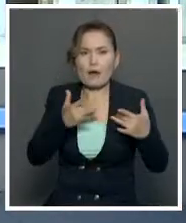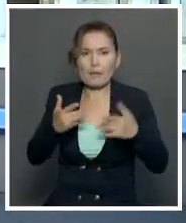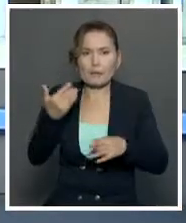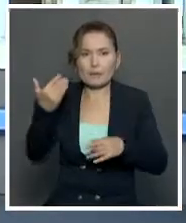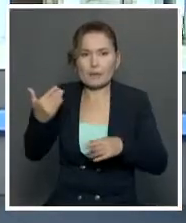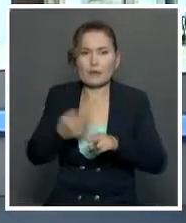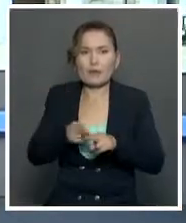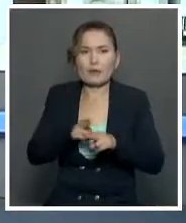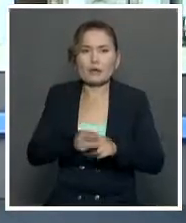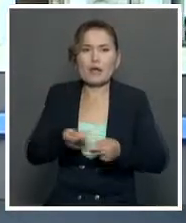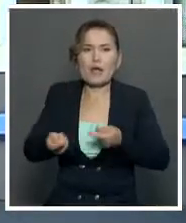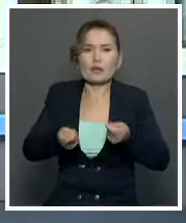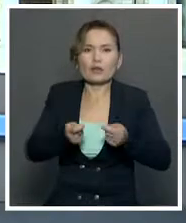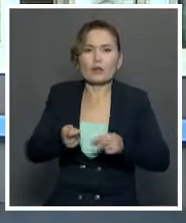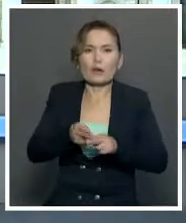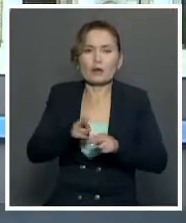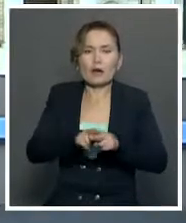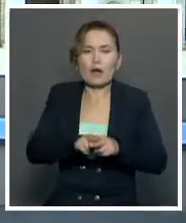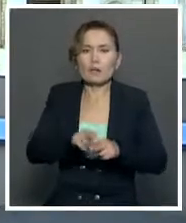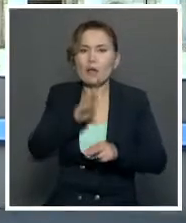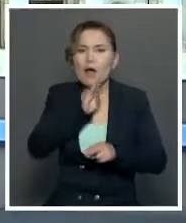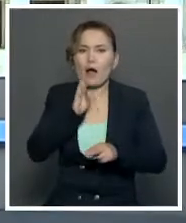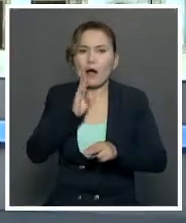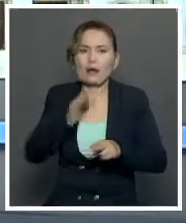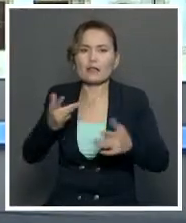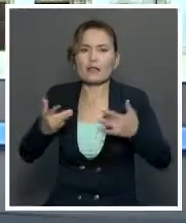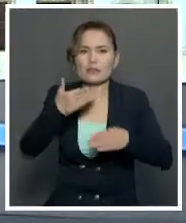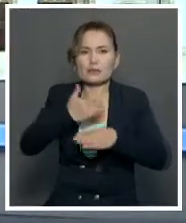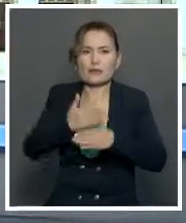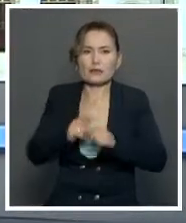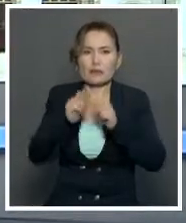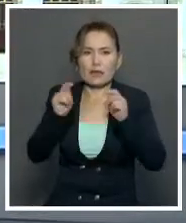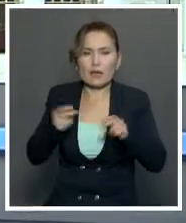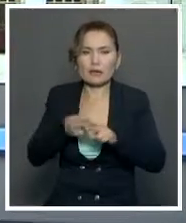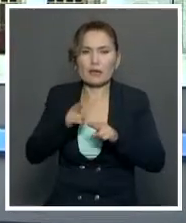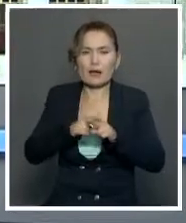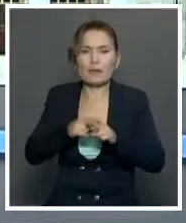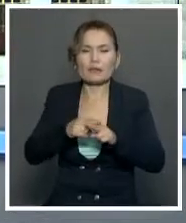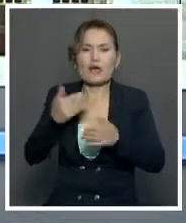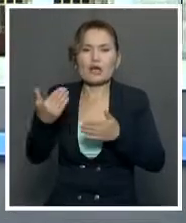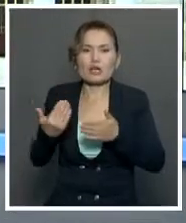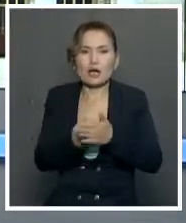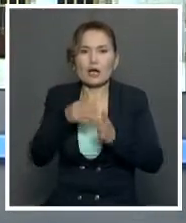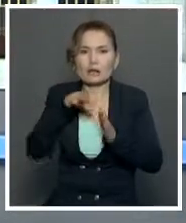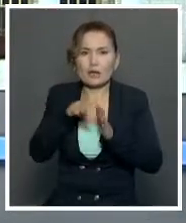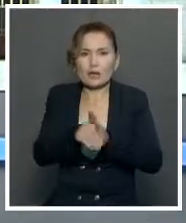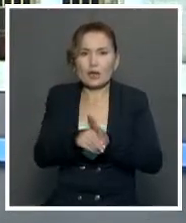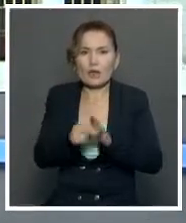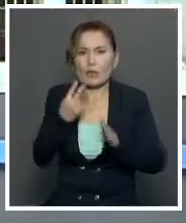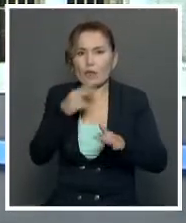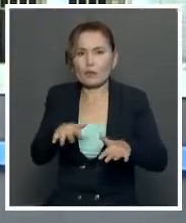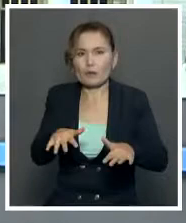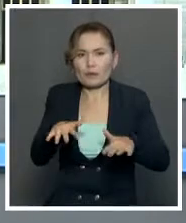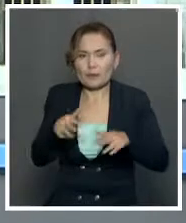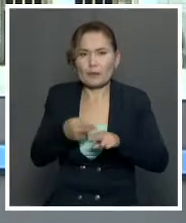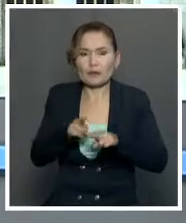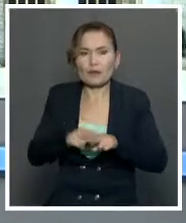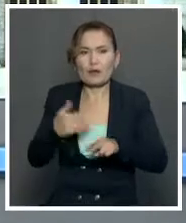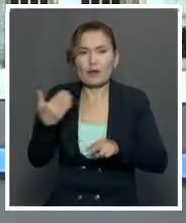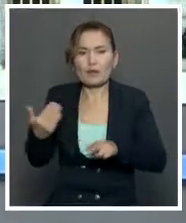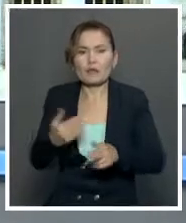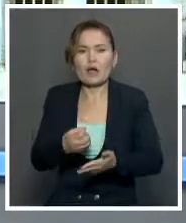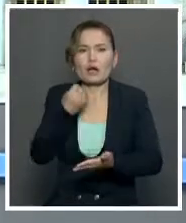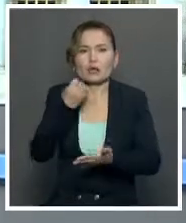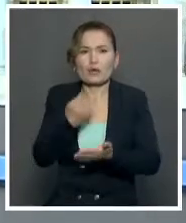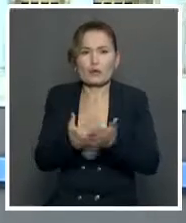Майра Мұхамедқызының жетекшілігімен Домалақ ана спектаклін қойды. Театрдың репертуарына жаңадан қосылған қойылым көрермендер тарапынан